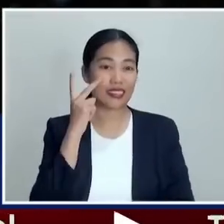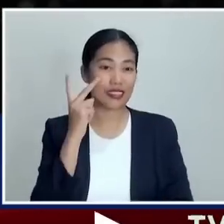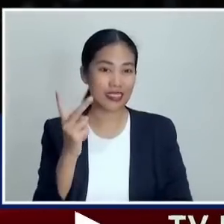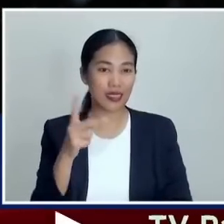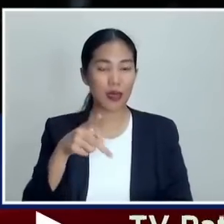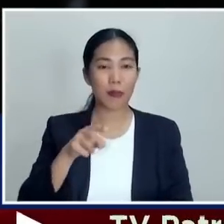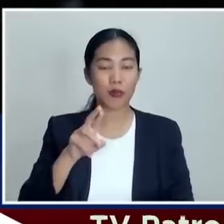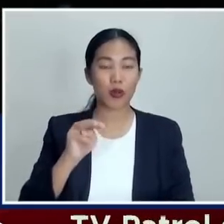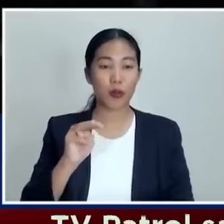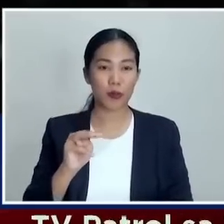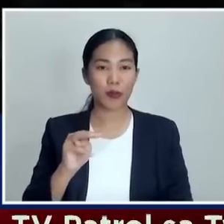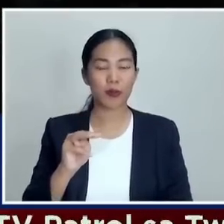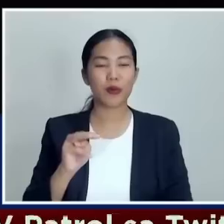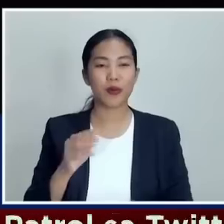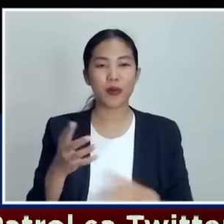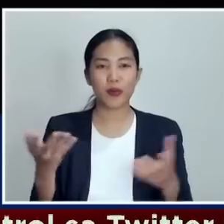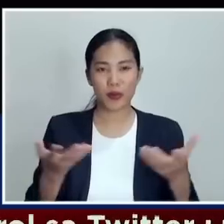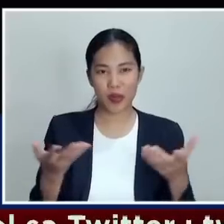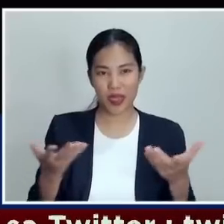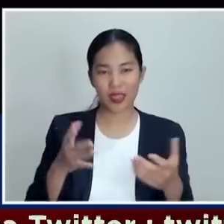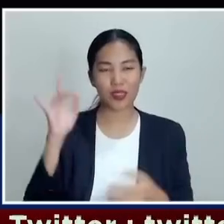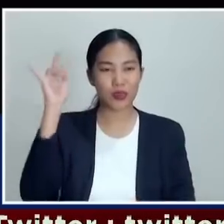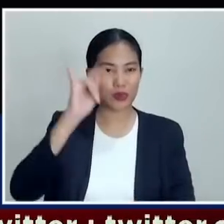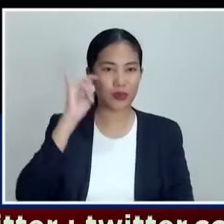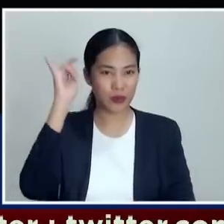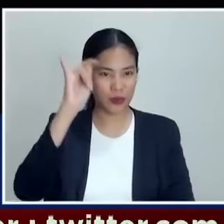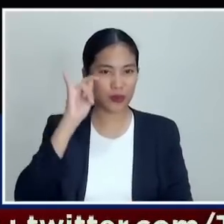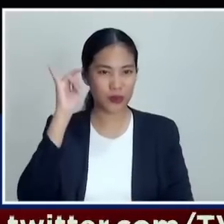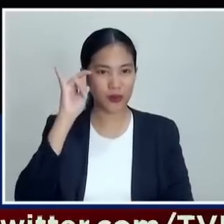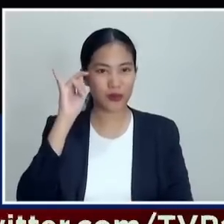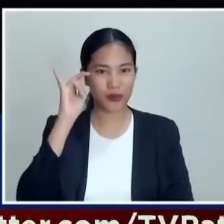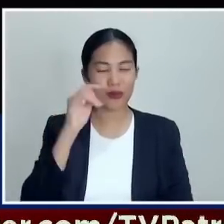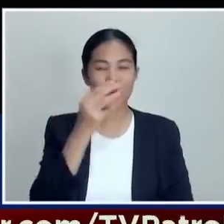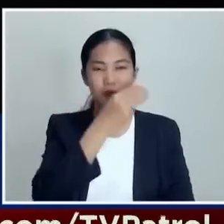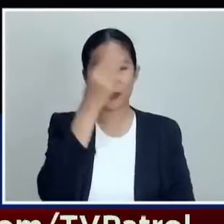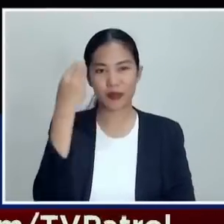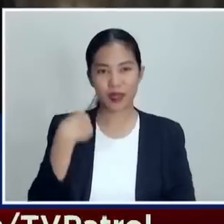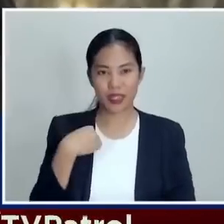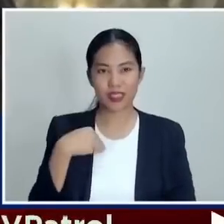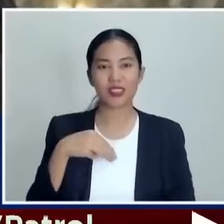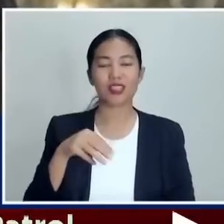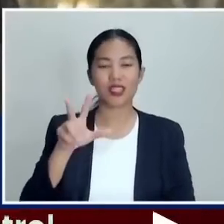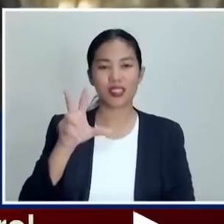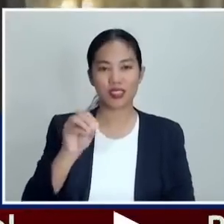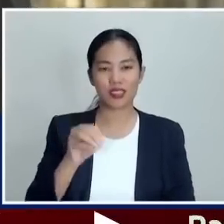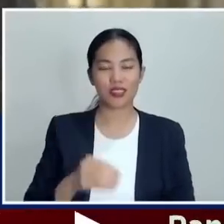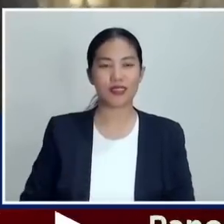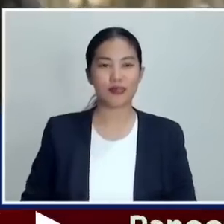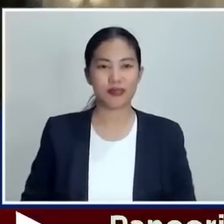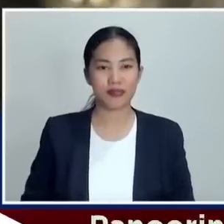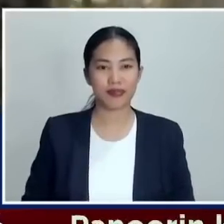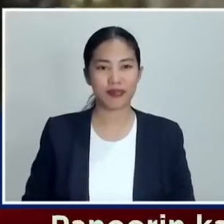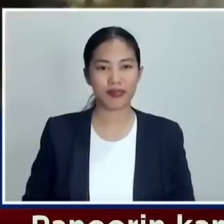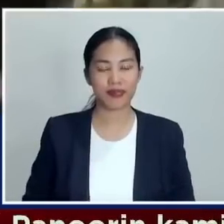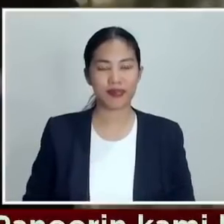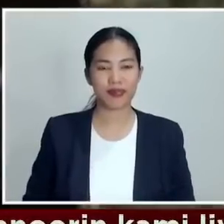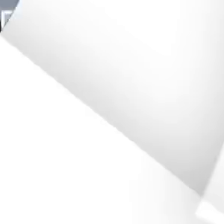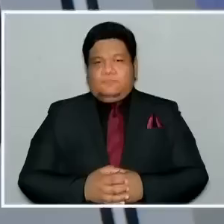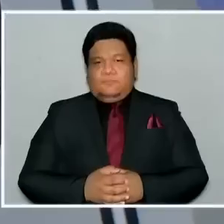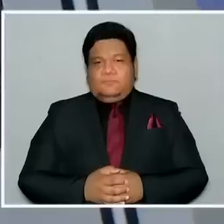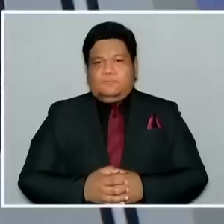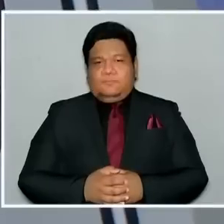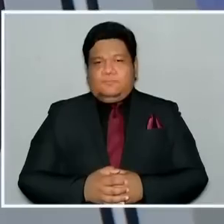live stream sa Star Magic YouTube channel sa March 30. Daniel Krishnan, ABS-CBN News.